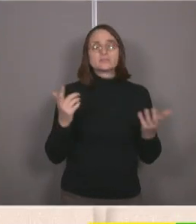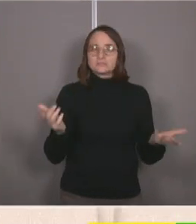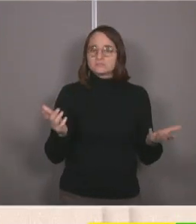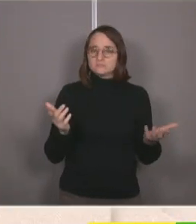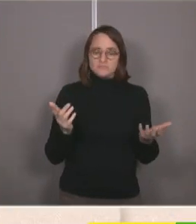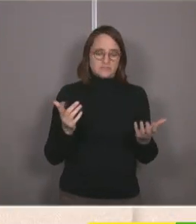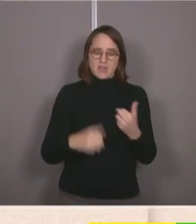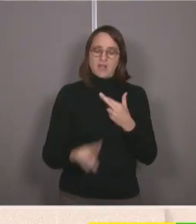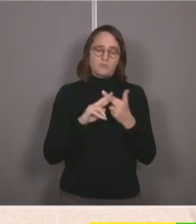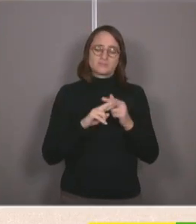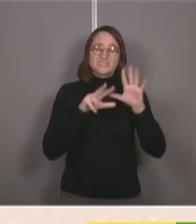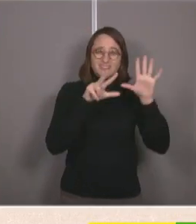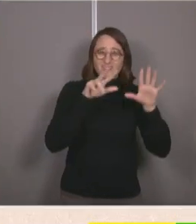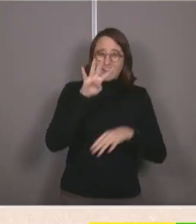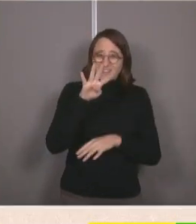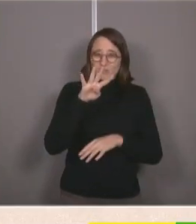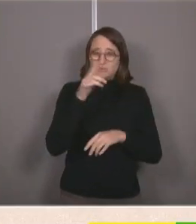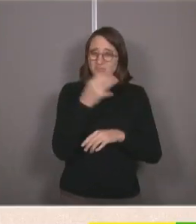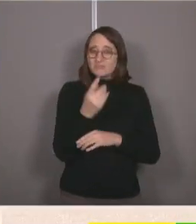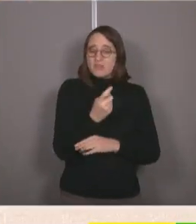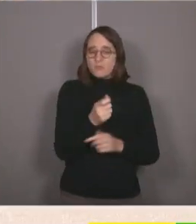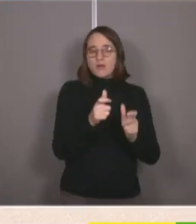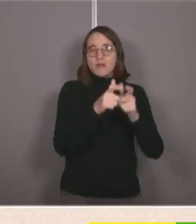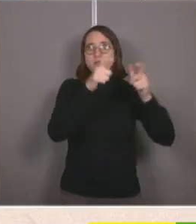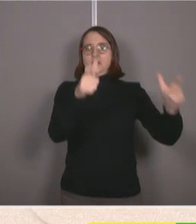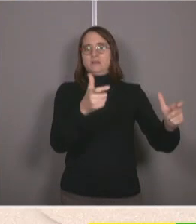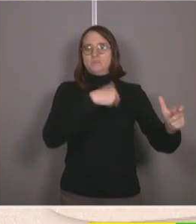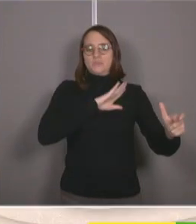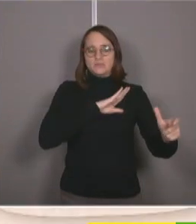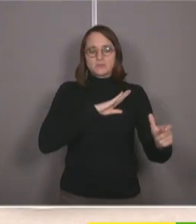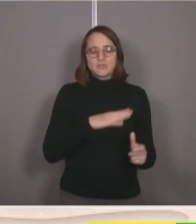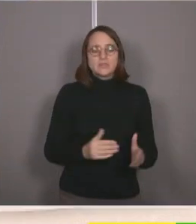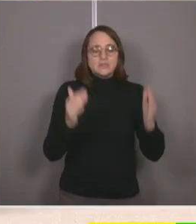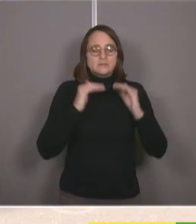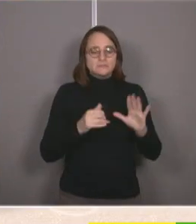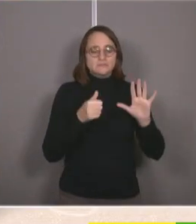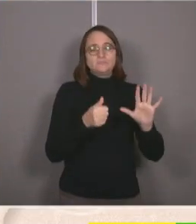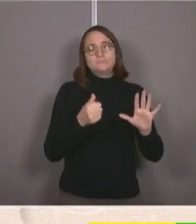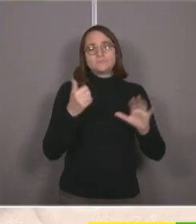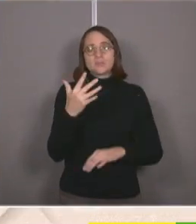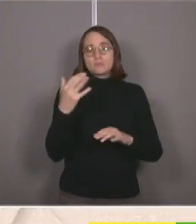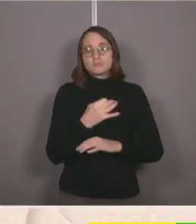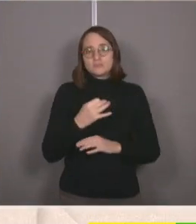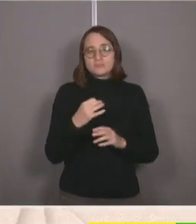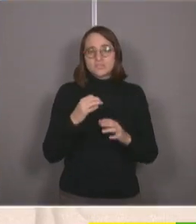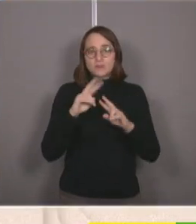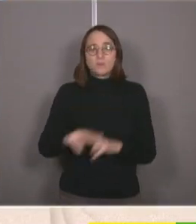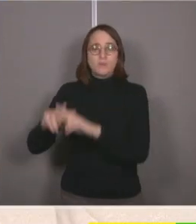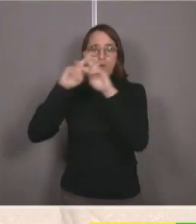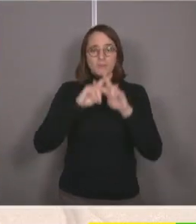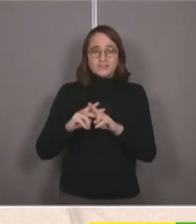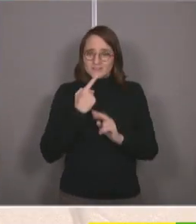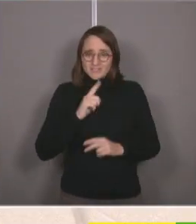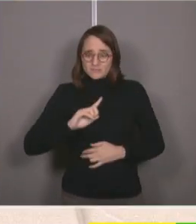des réponses, entre 84% les grandes entreprises, 76% l'Union européenne. Bah, qu'est-ce que ça reflète? Tout le monde. Tout le monde doit bouger, tout le monde